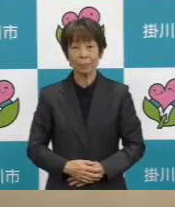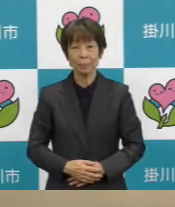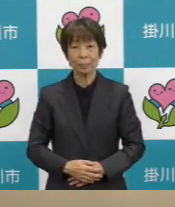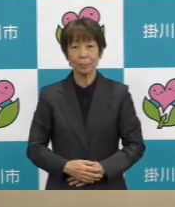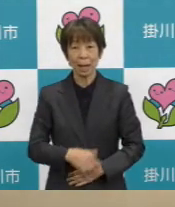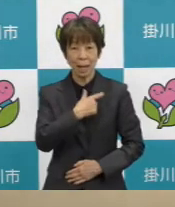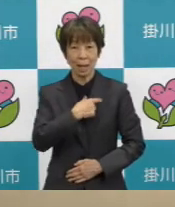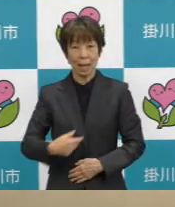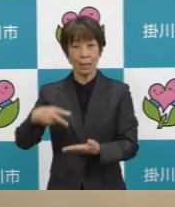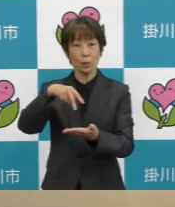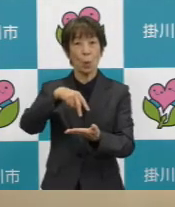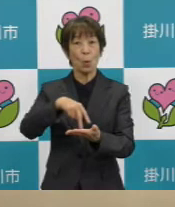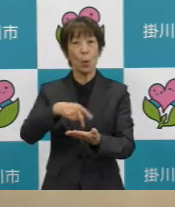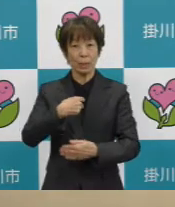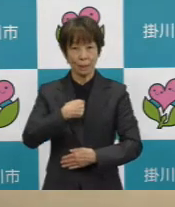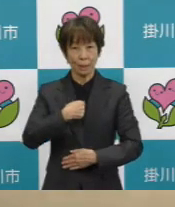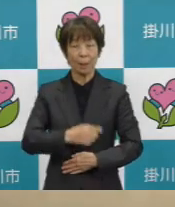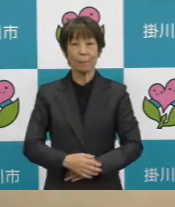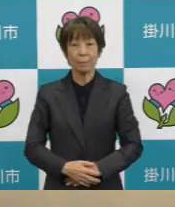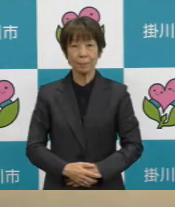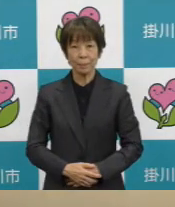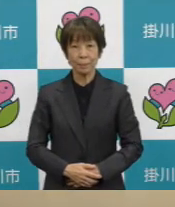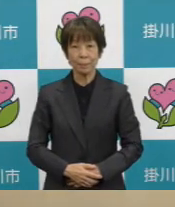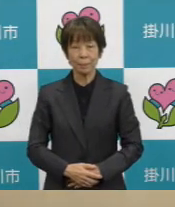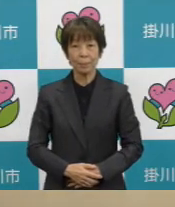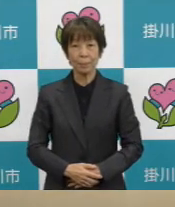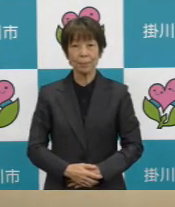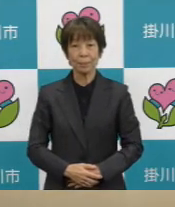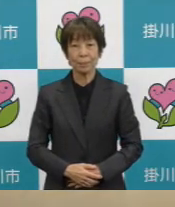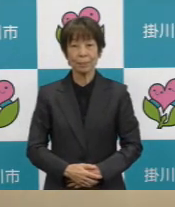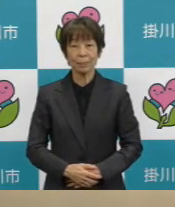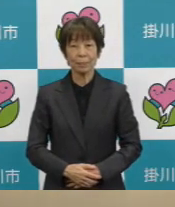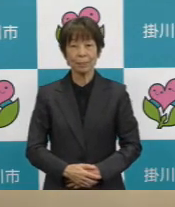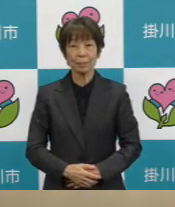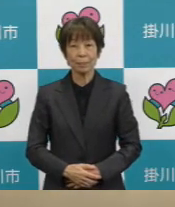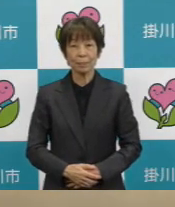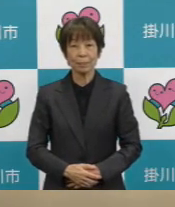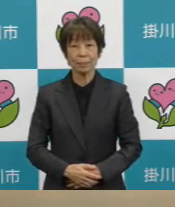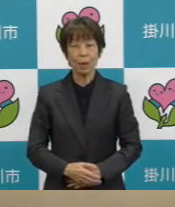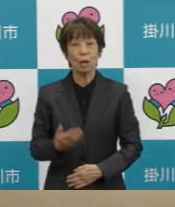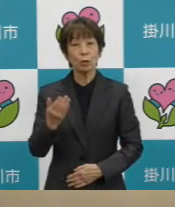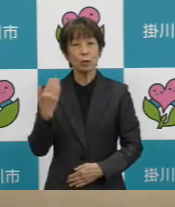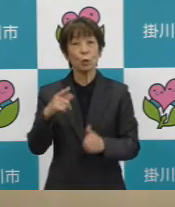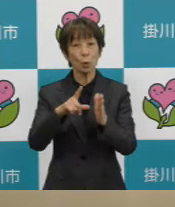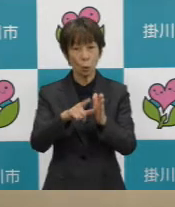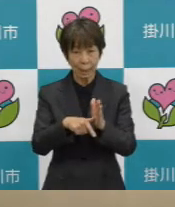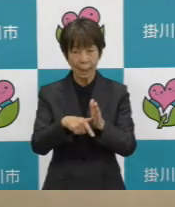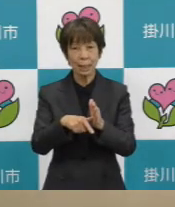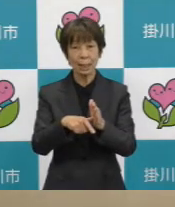立候補をしたわけでありますけれども、 その時に一番